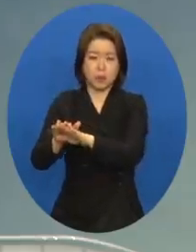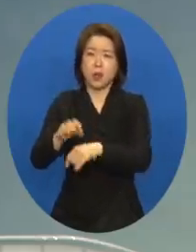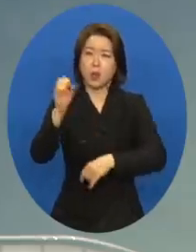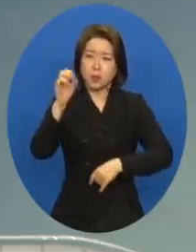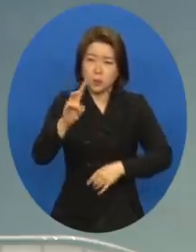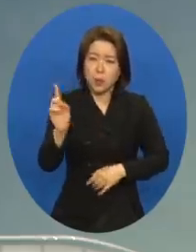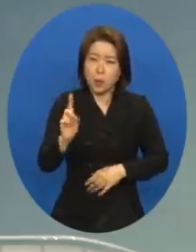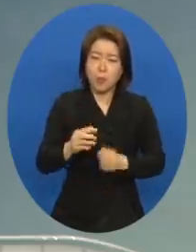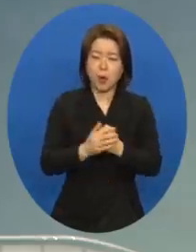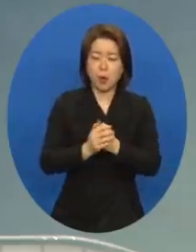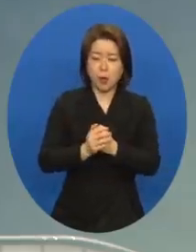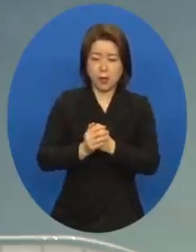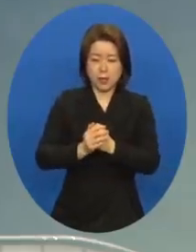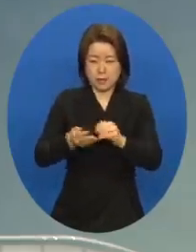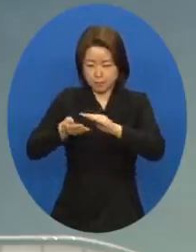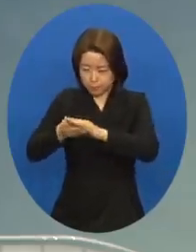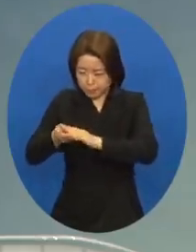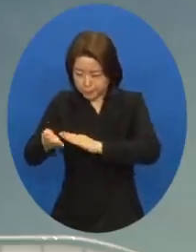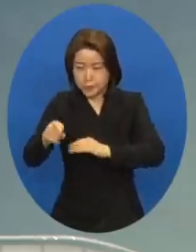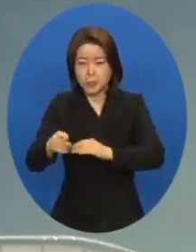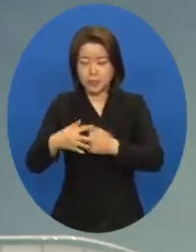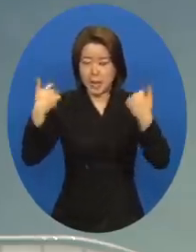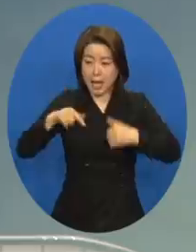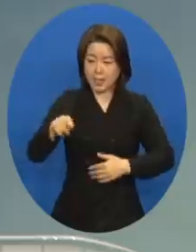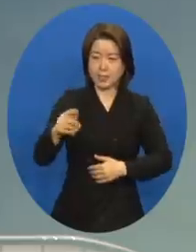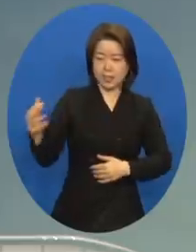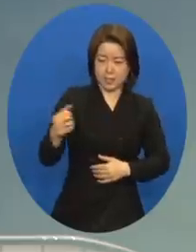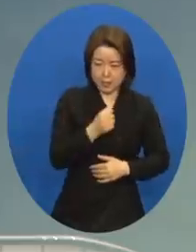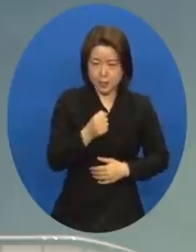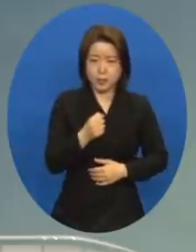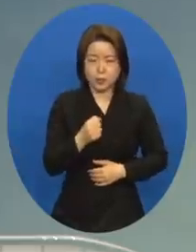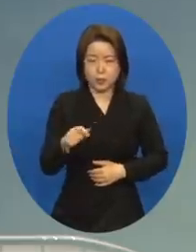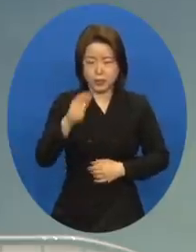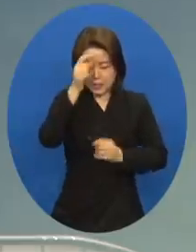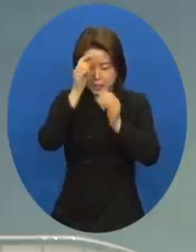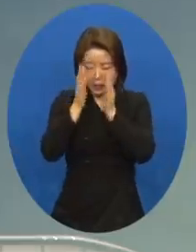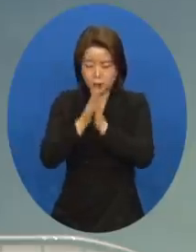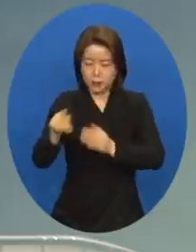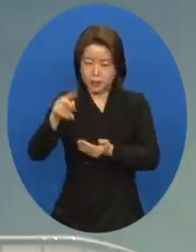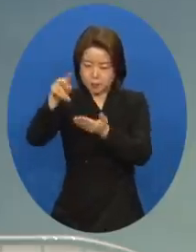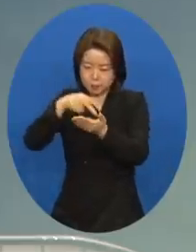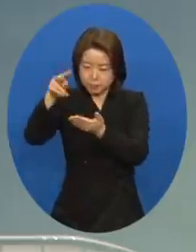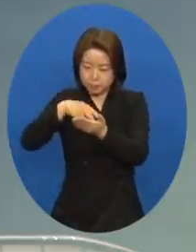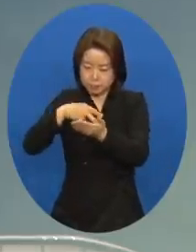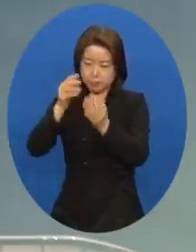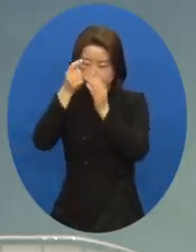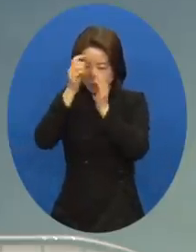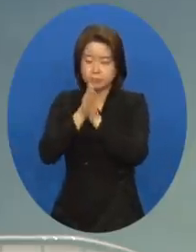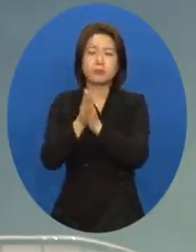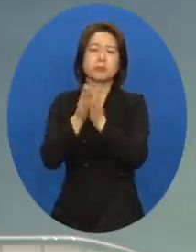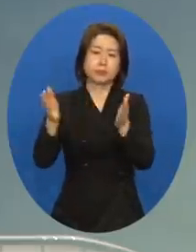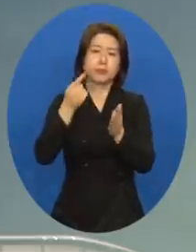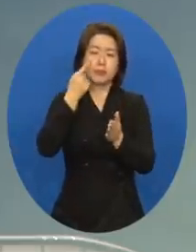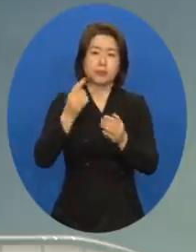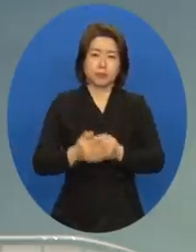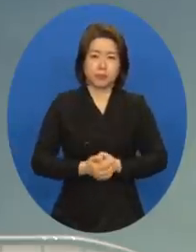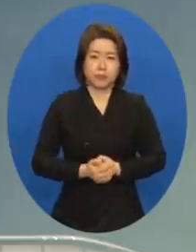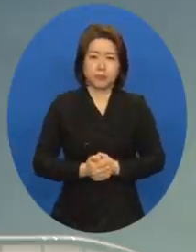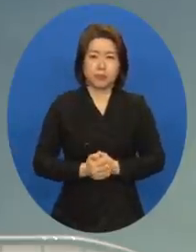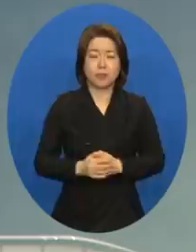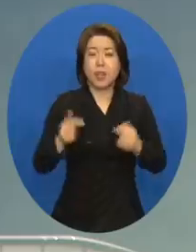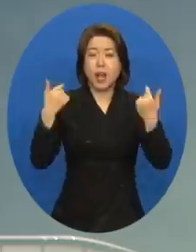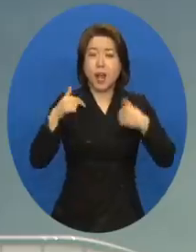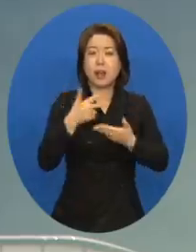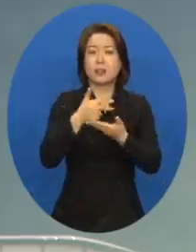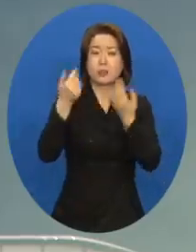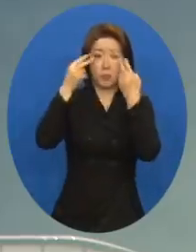또는 출력을 해서 항상 기도를, 이 말씀을 읽고 기도를 시작하십시오. 항상